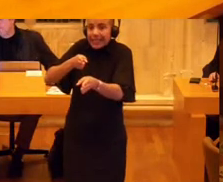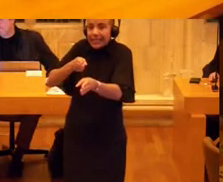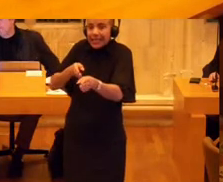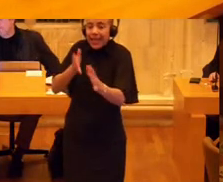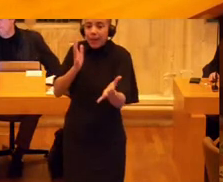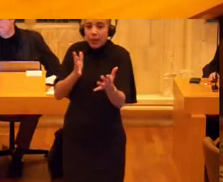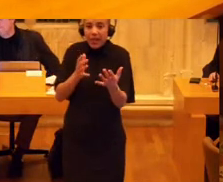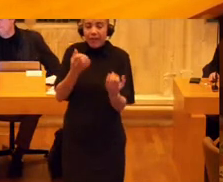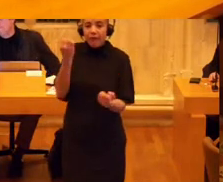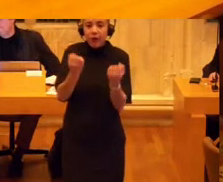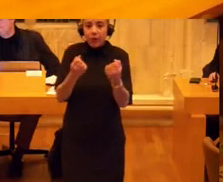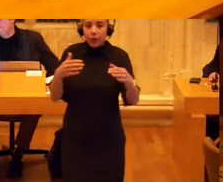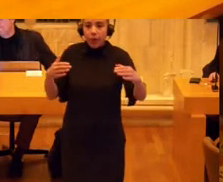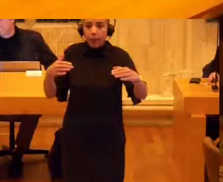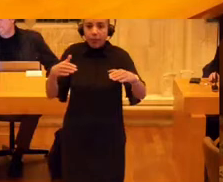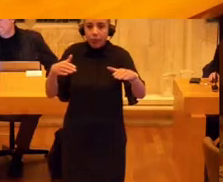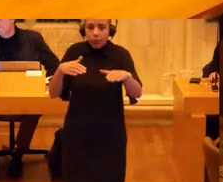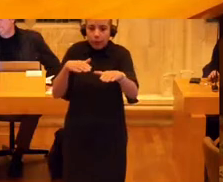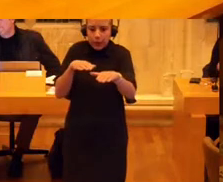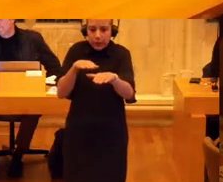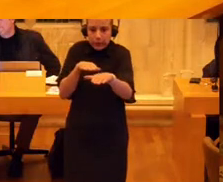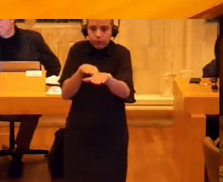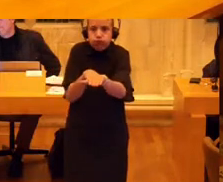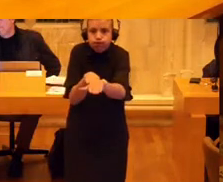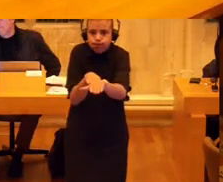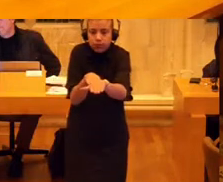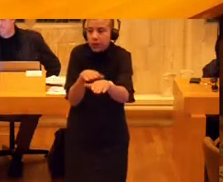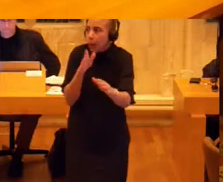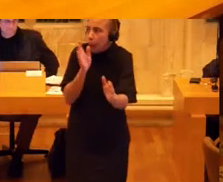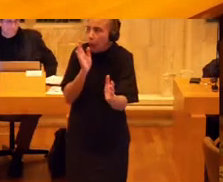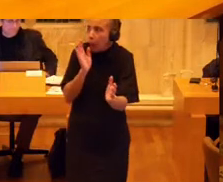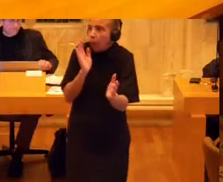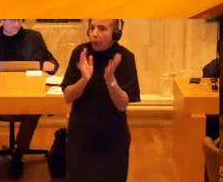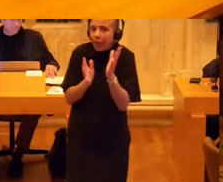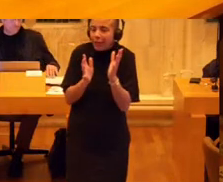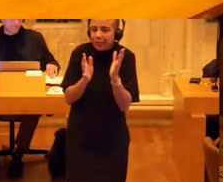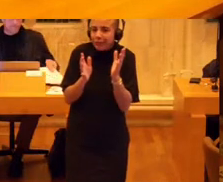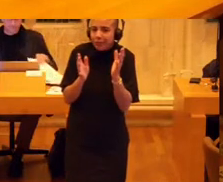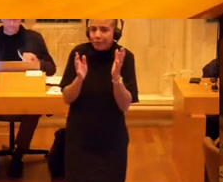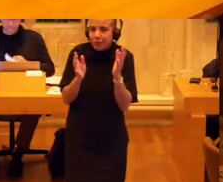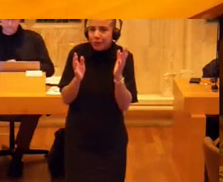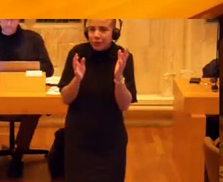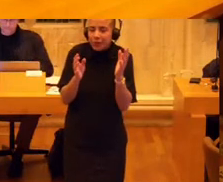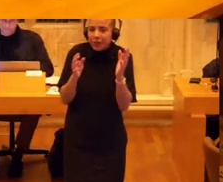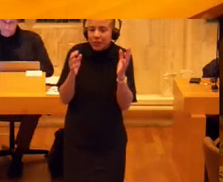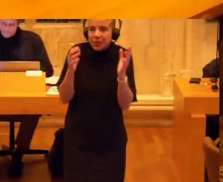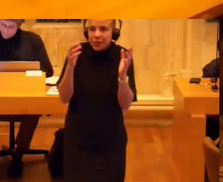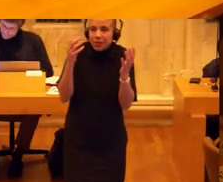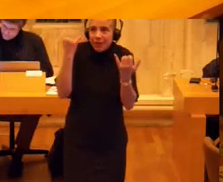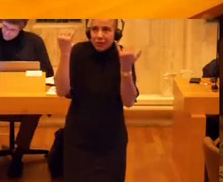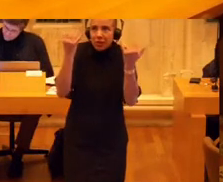Enfin, moi, je le vois comme ça. Hein. Alors, est-ce que je rêve ou non?